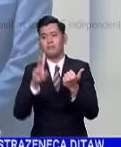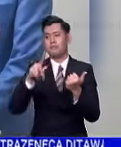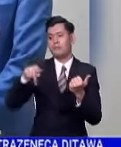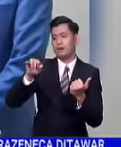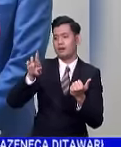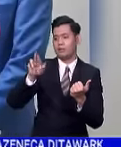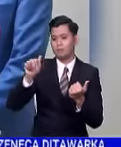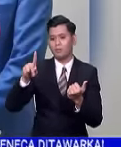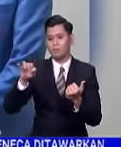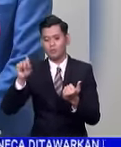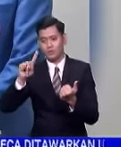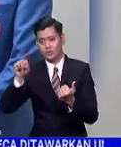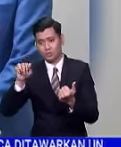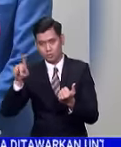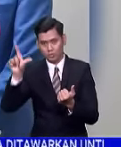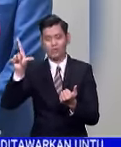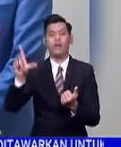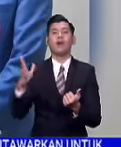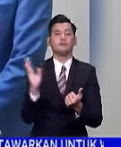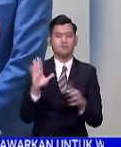Kuzo.